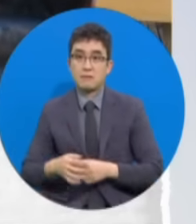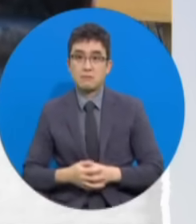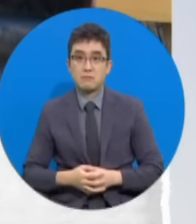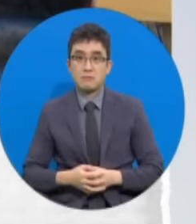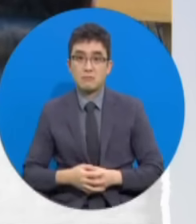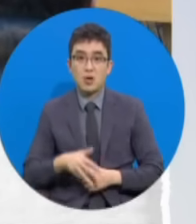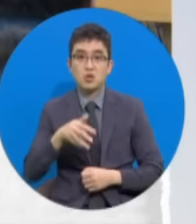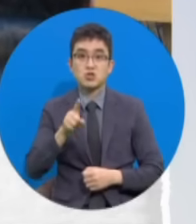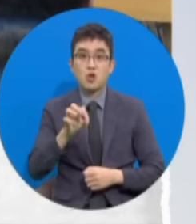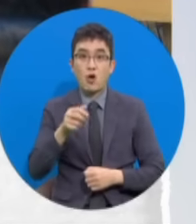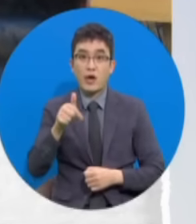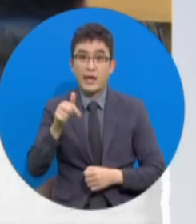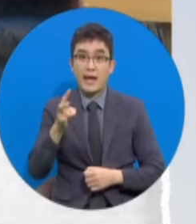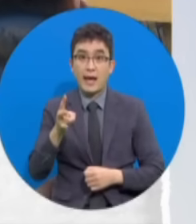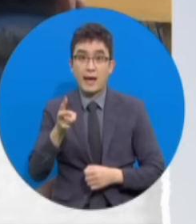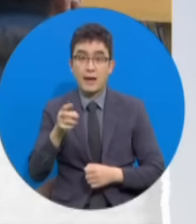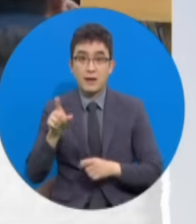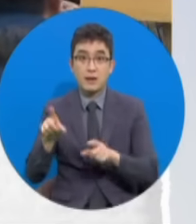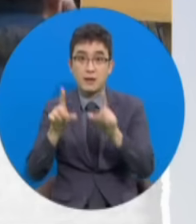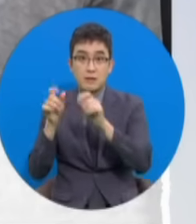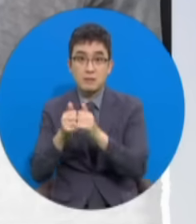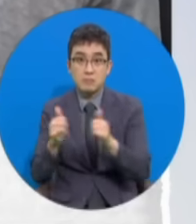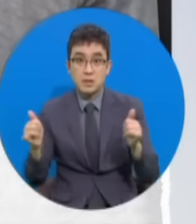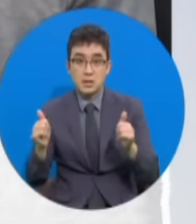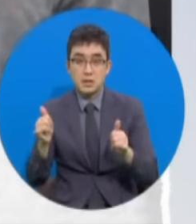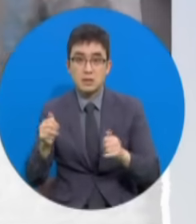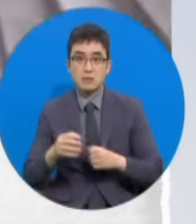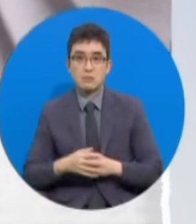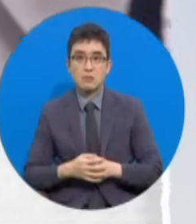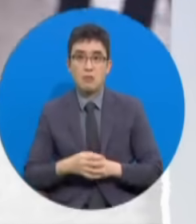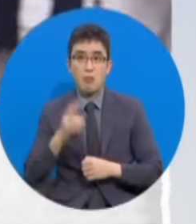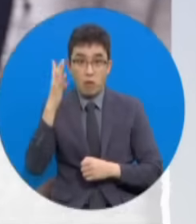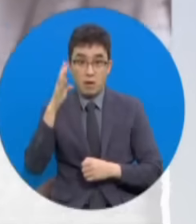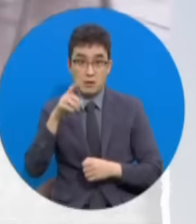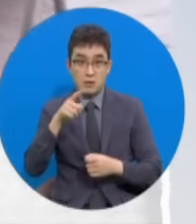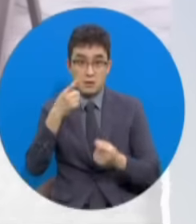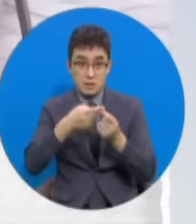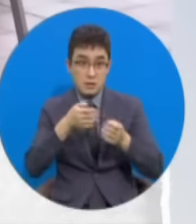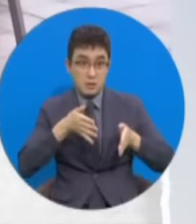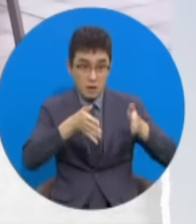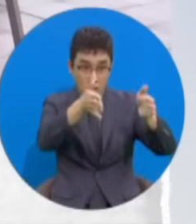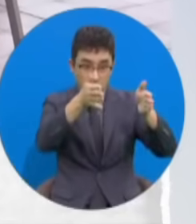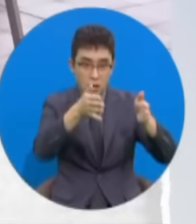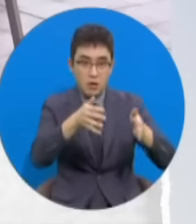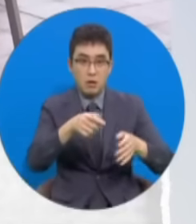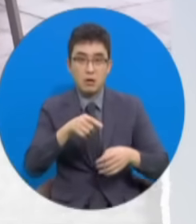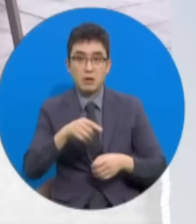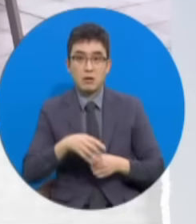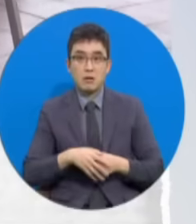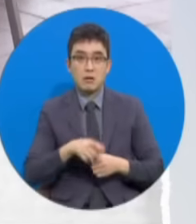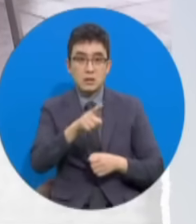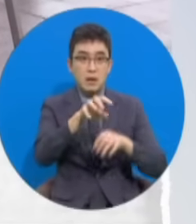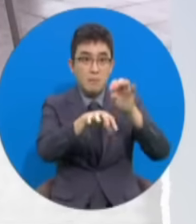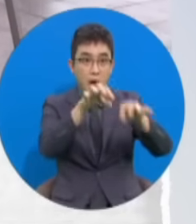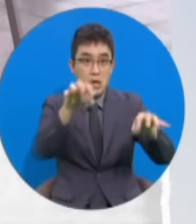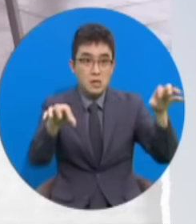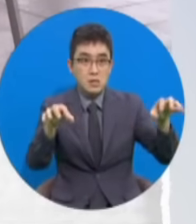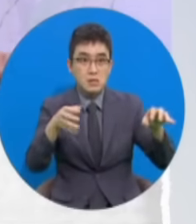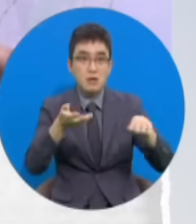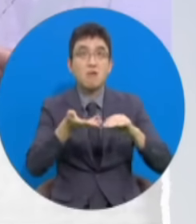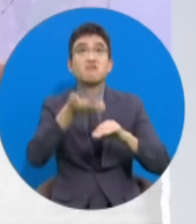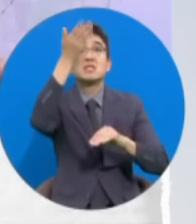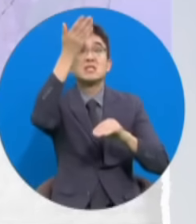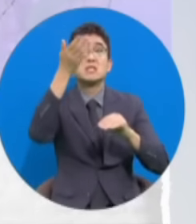이제 청계리 주민 이야기들은 뭐냐면 원래 원한대로 가면 청계리 주민 사는 마을 위로